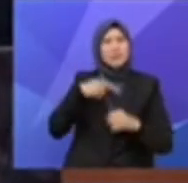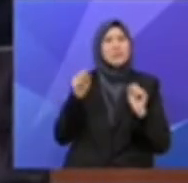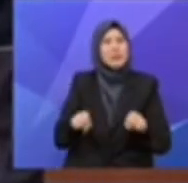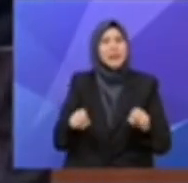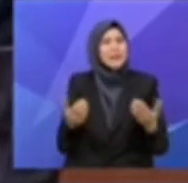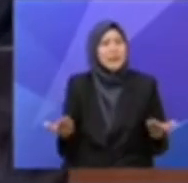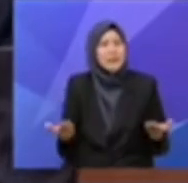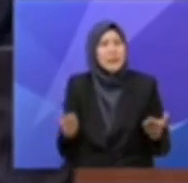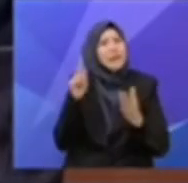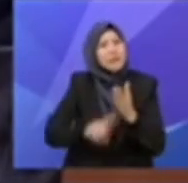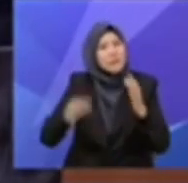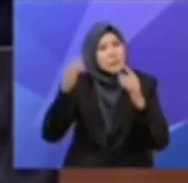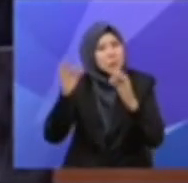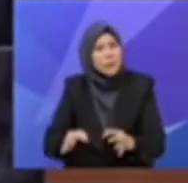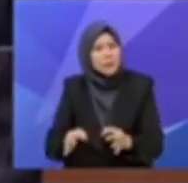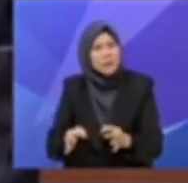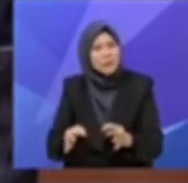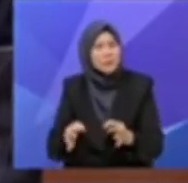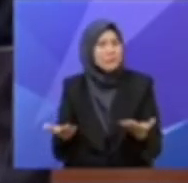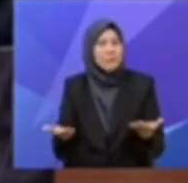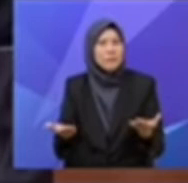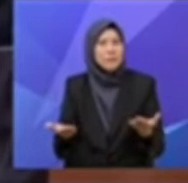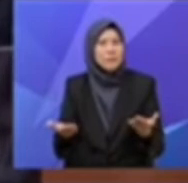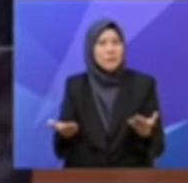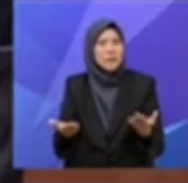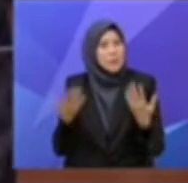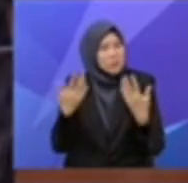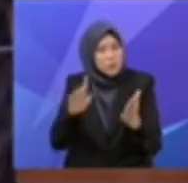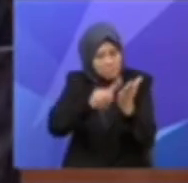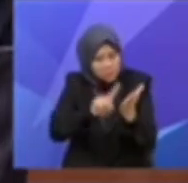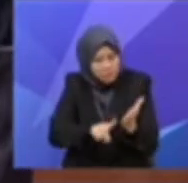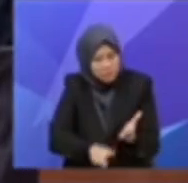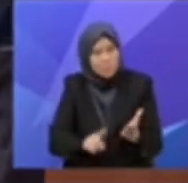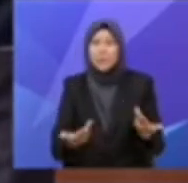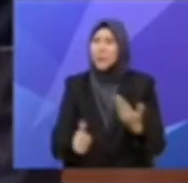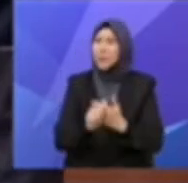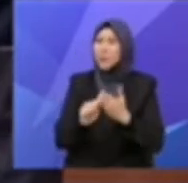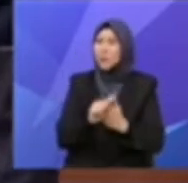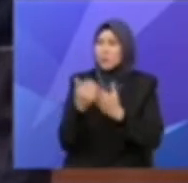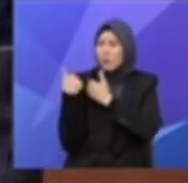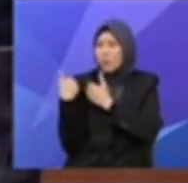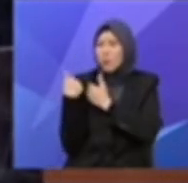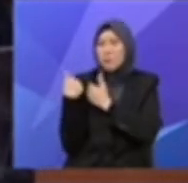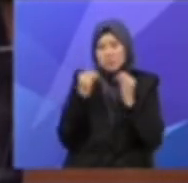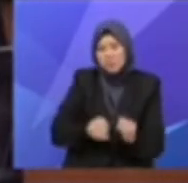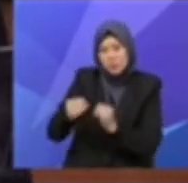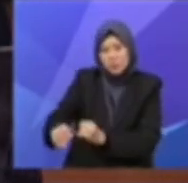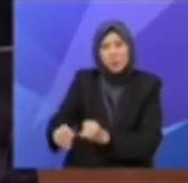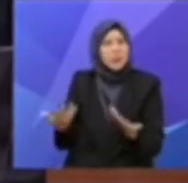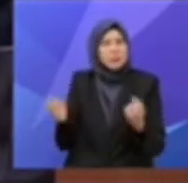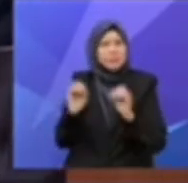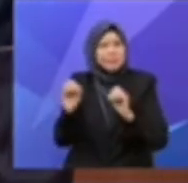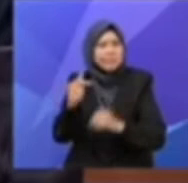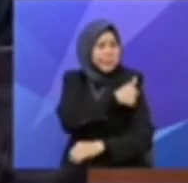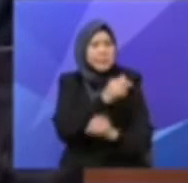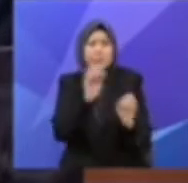saya apakah keputusan tersebut telah mengambil kira Resiko yang ditanggung oleh individu yang tidak